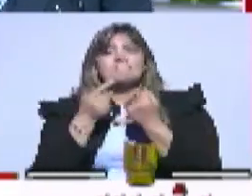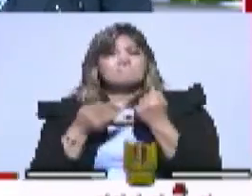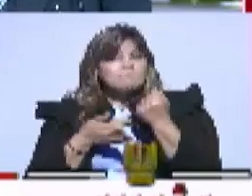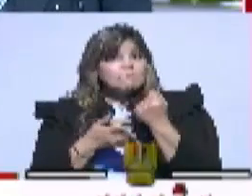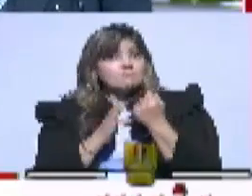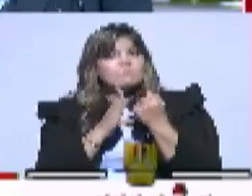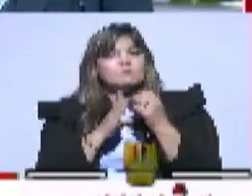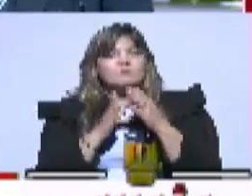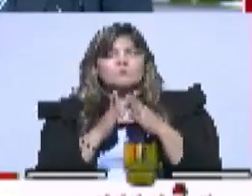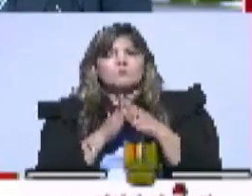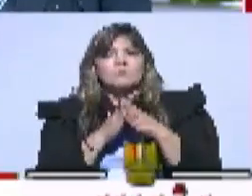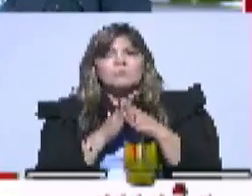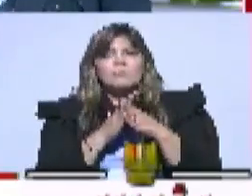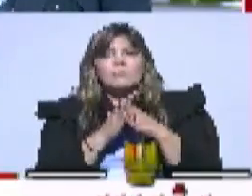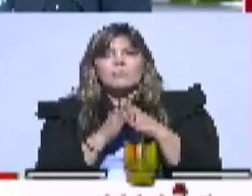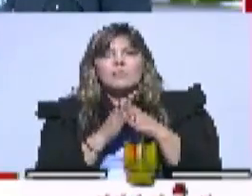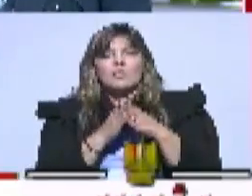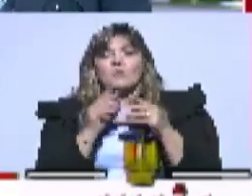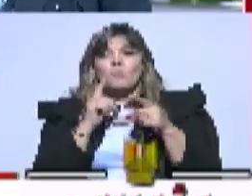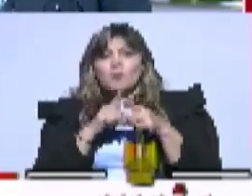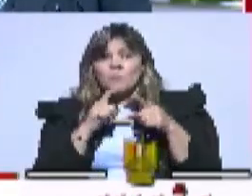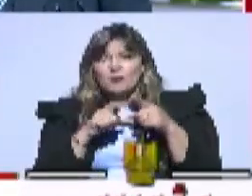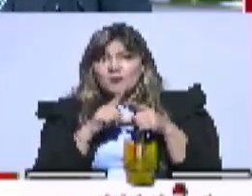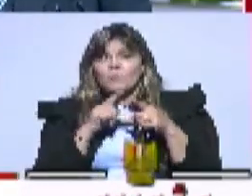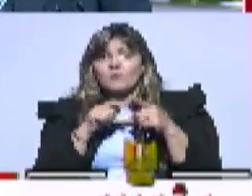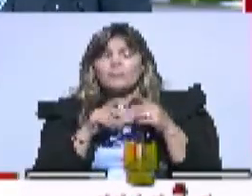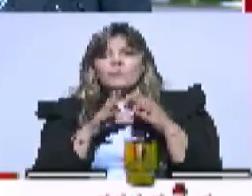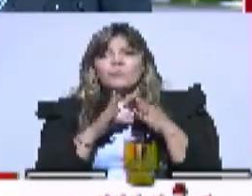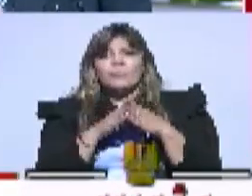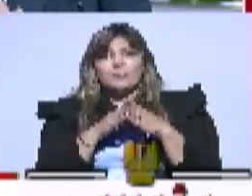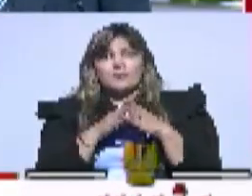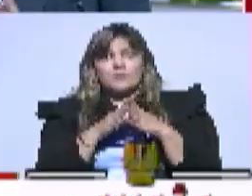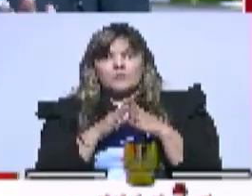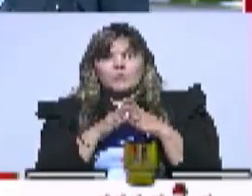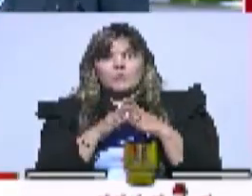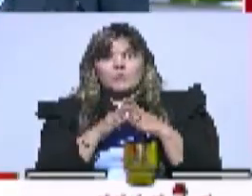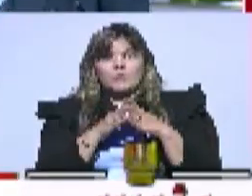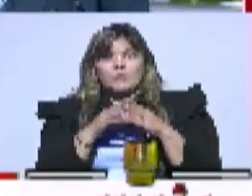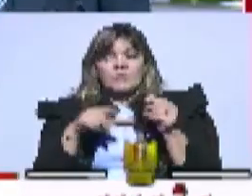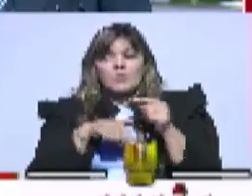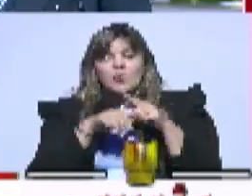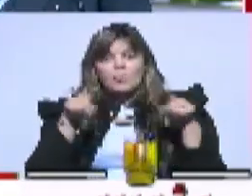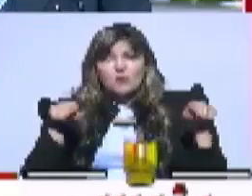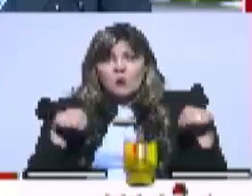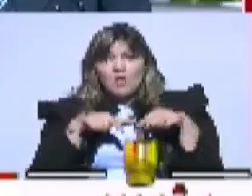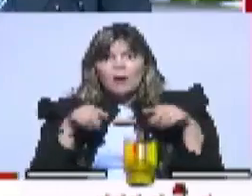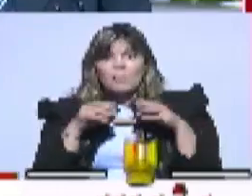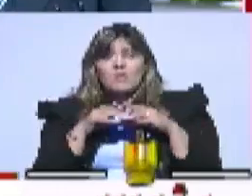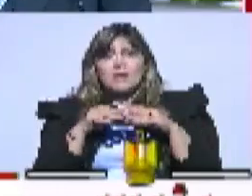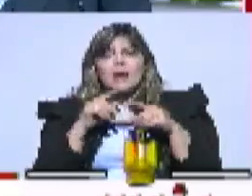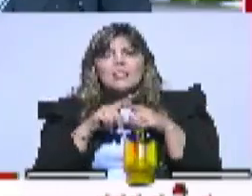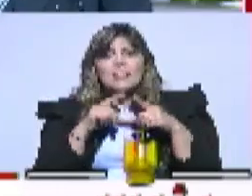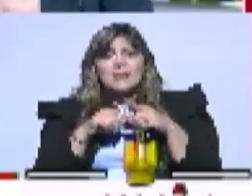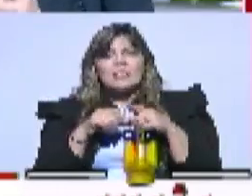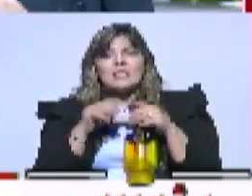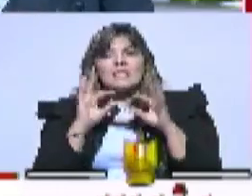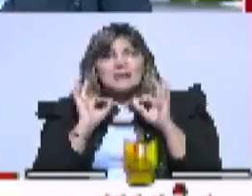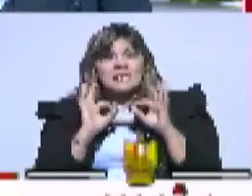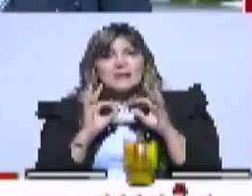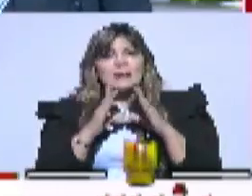ويذهب، وبالتالي النتائج اللي أنا قلتها لحضرتك المبدئية دي هيدور حواليها النتائج